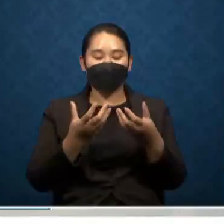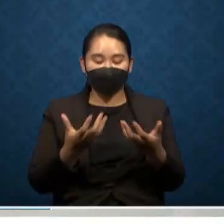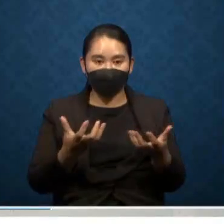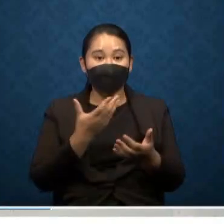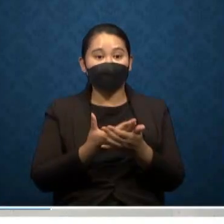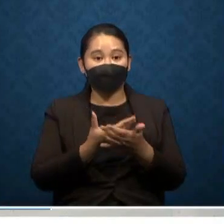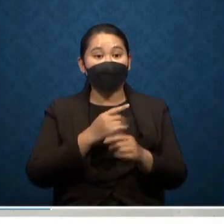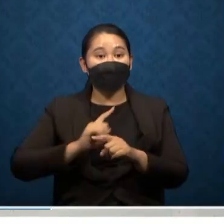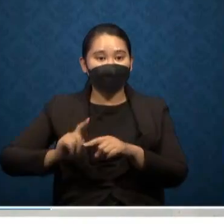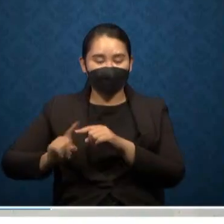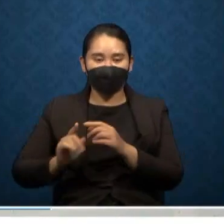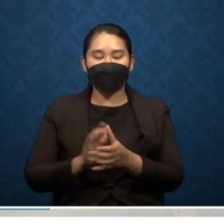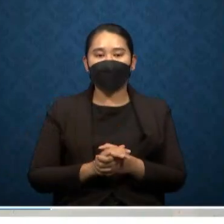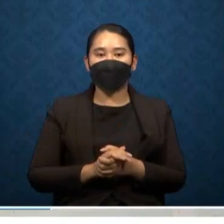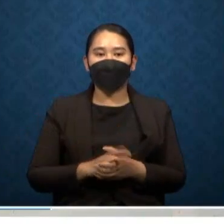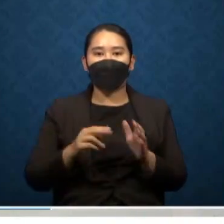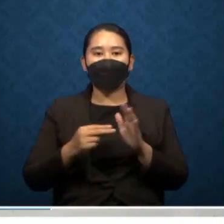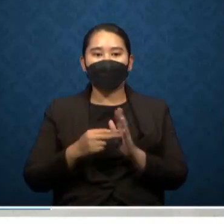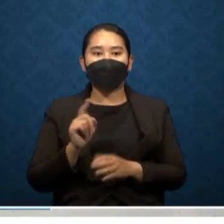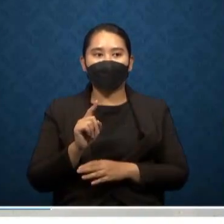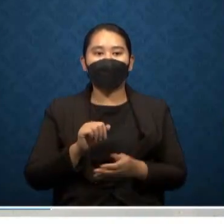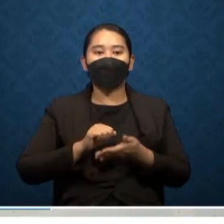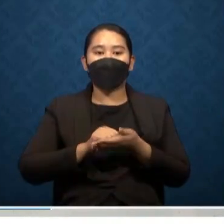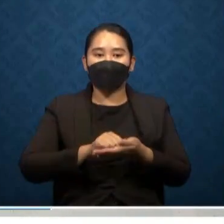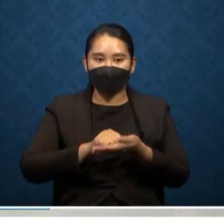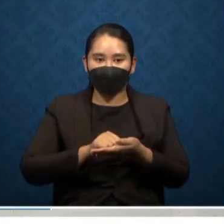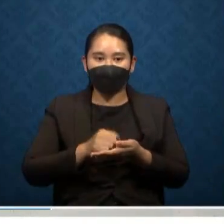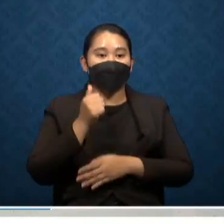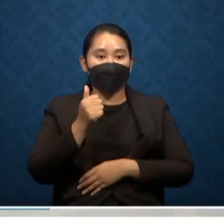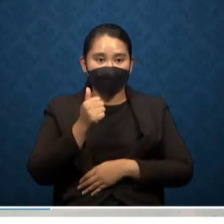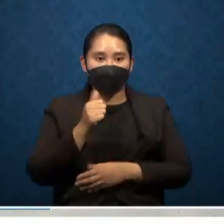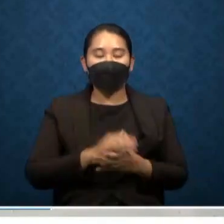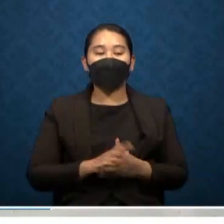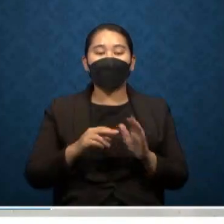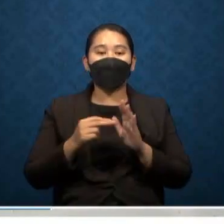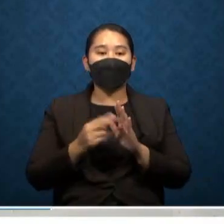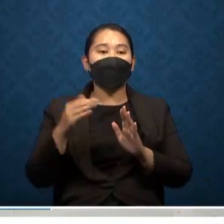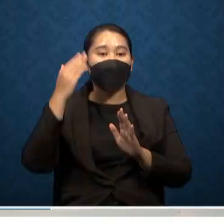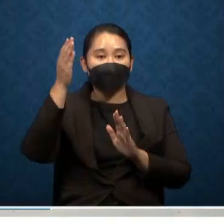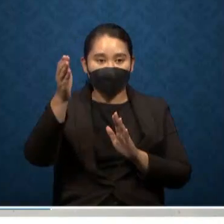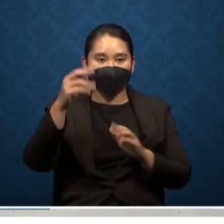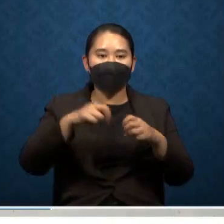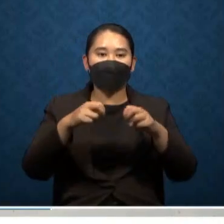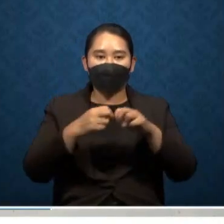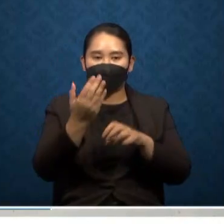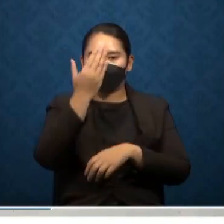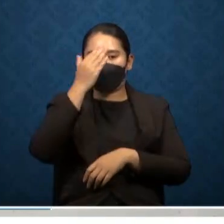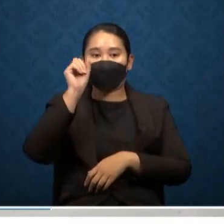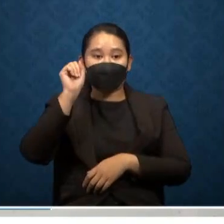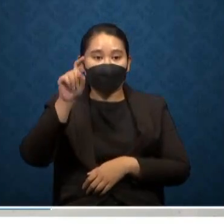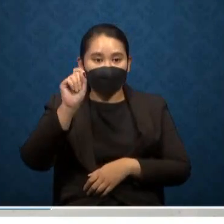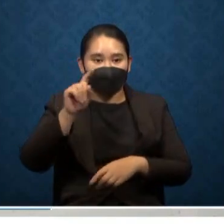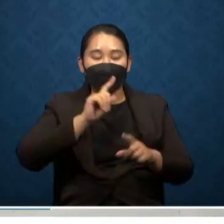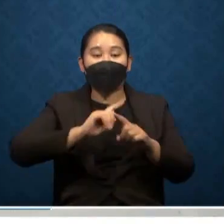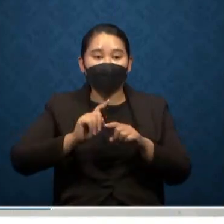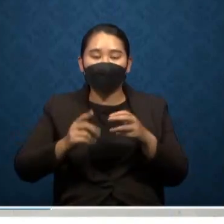ยที่ว่าให้สามารถที่จะรองรับในภารกิจในอนาคตถ้าหากกรณีเกิดเหตุฉุกเฉินหรือว่าเกิดวิ